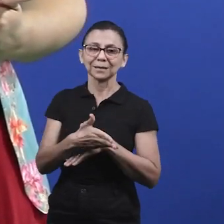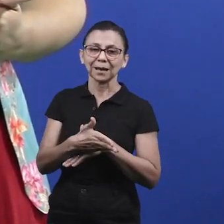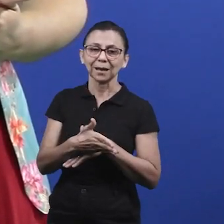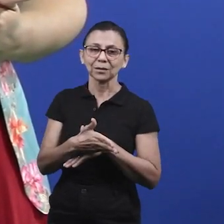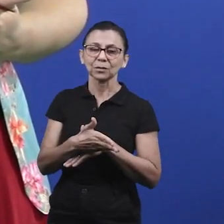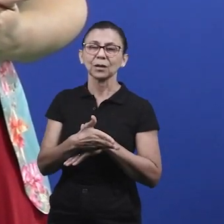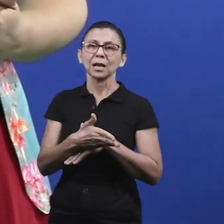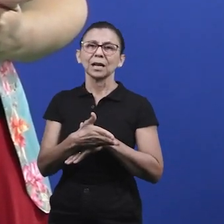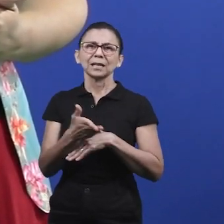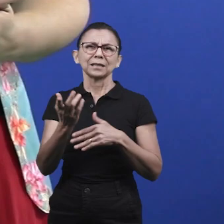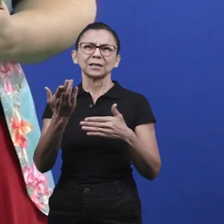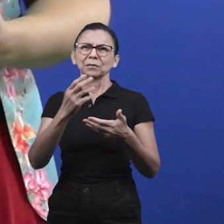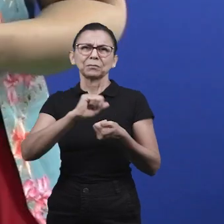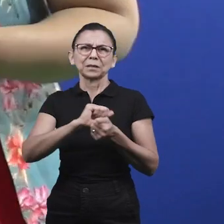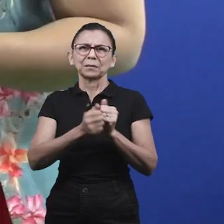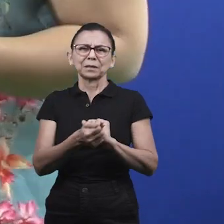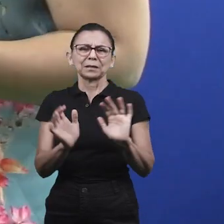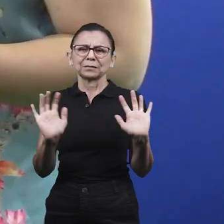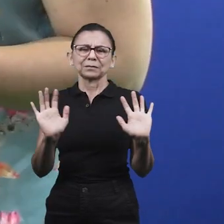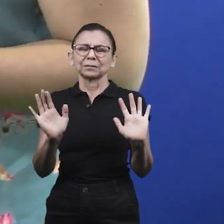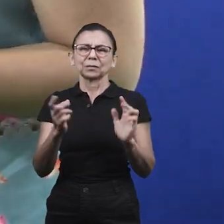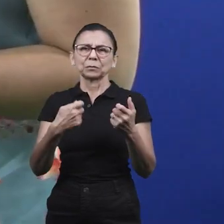besoin d'adaptation